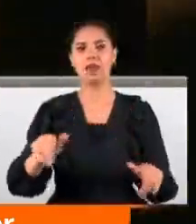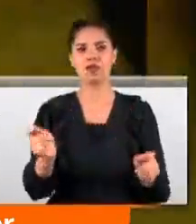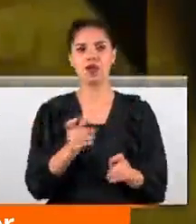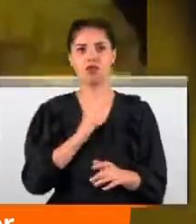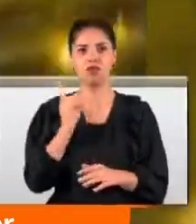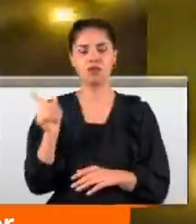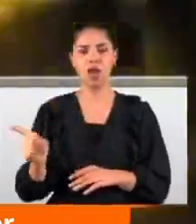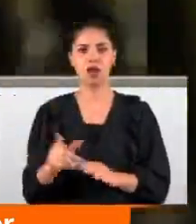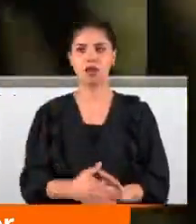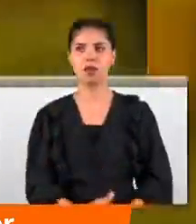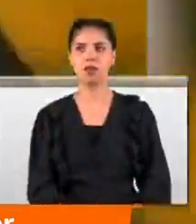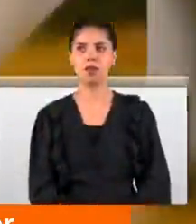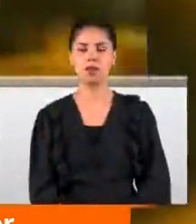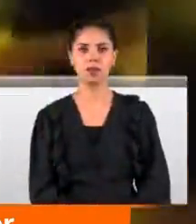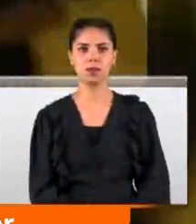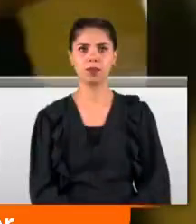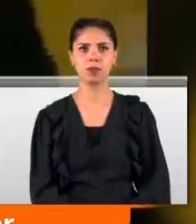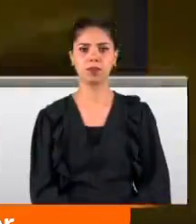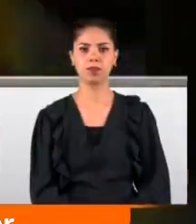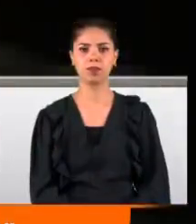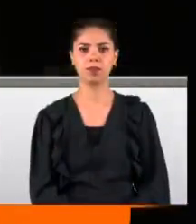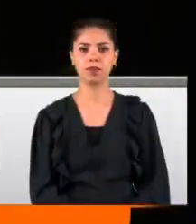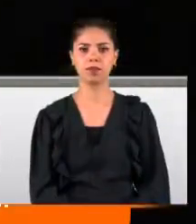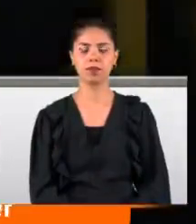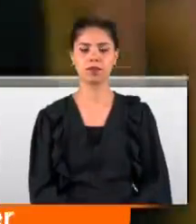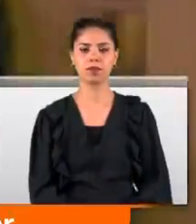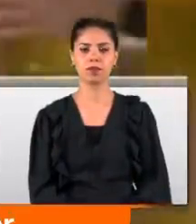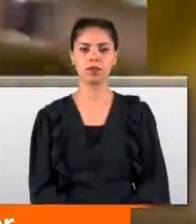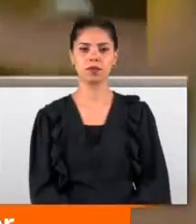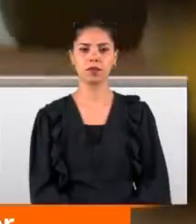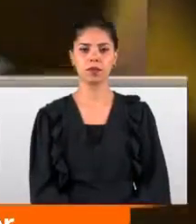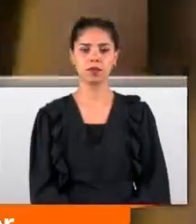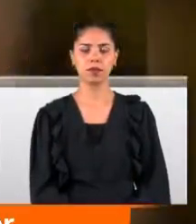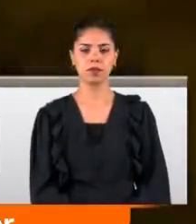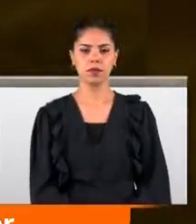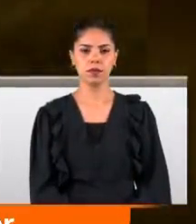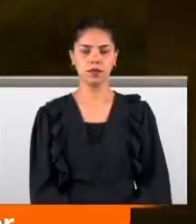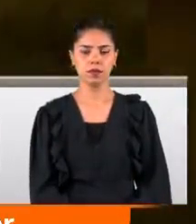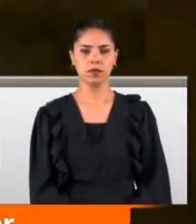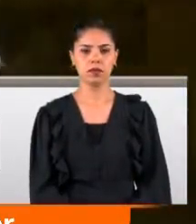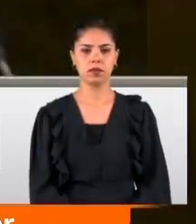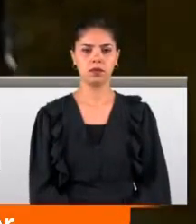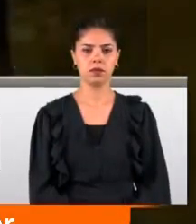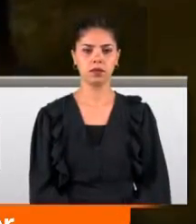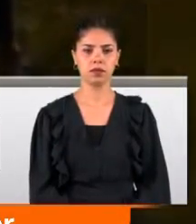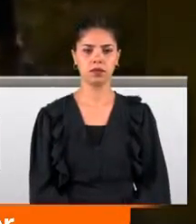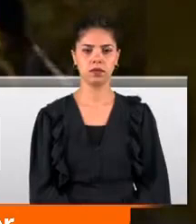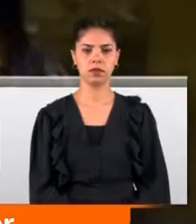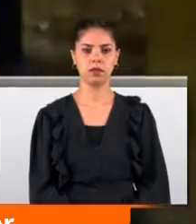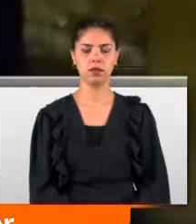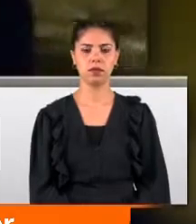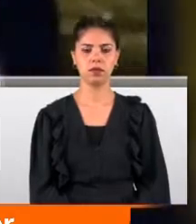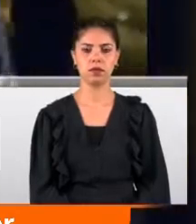çekme kardeşim geri çekme çekme adam bizim sen Ama ben seninle